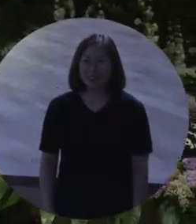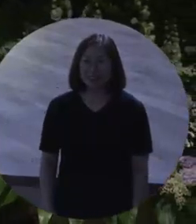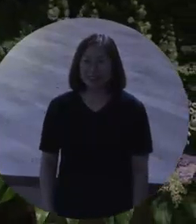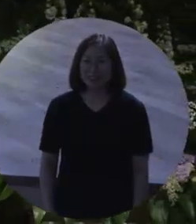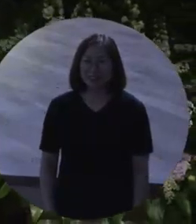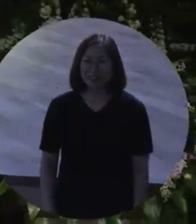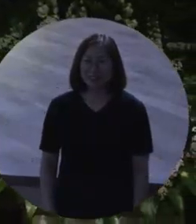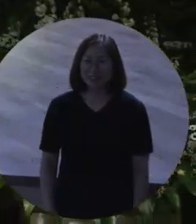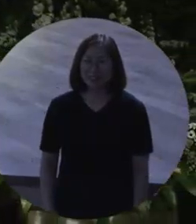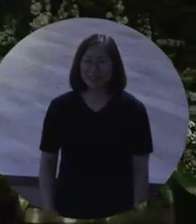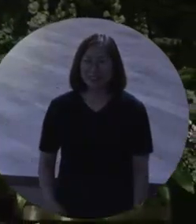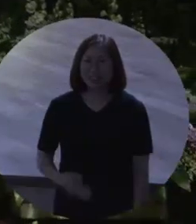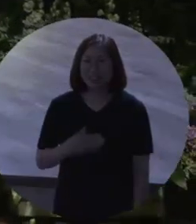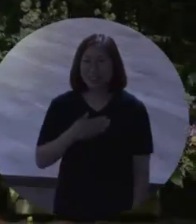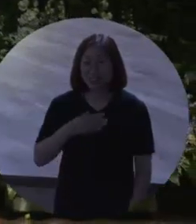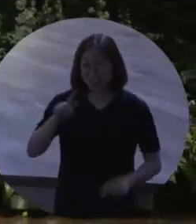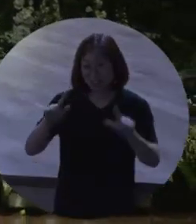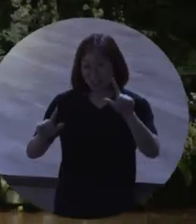현실에 얽매여